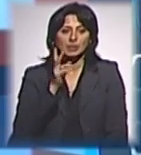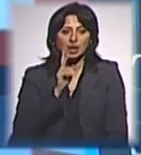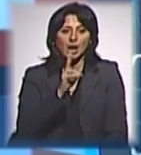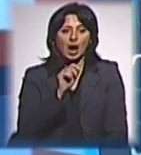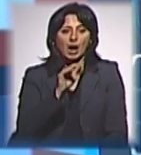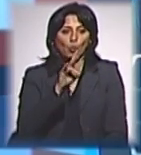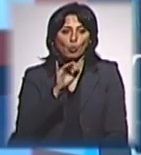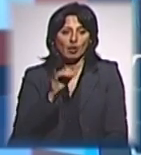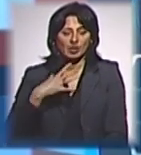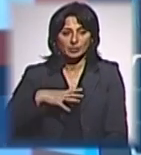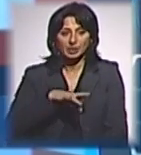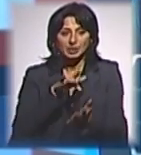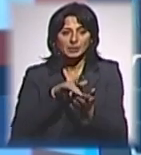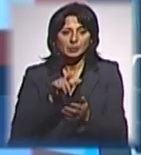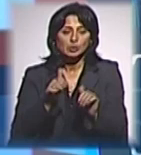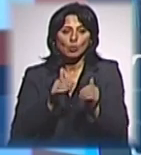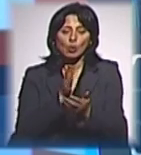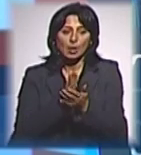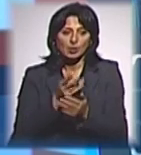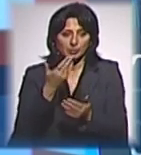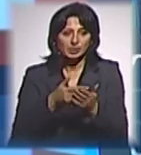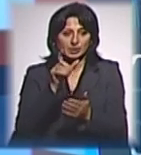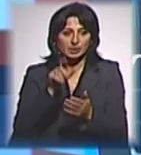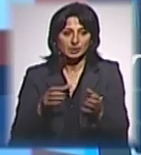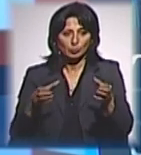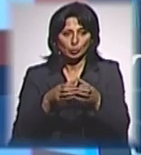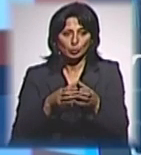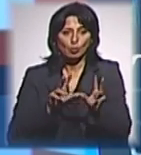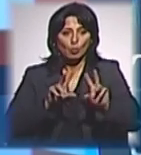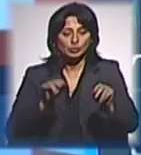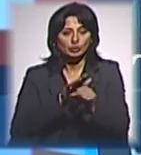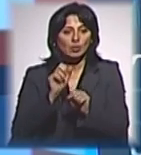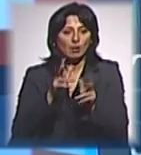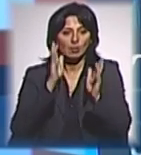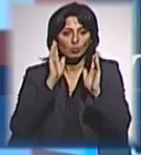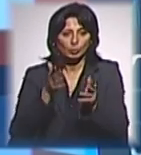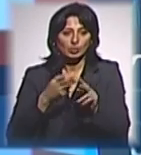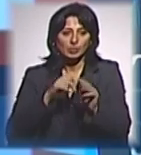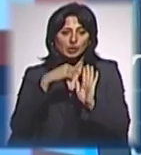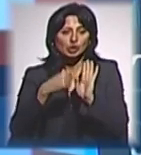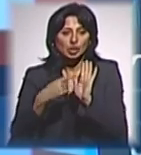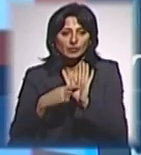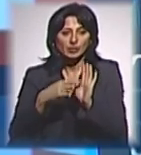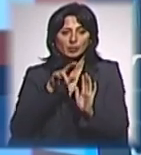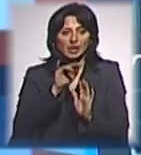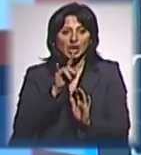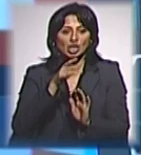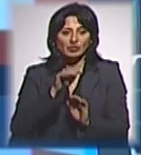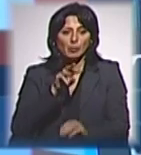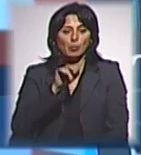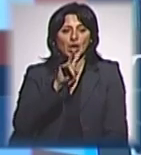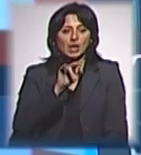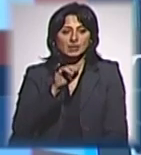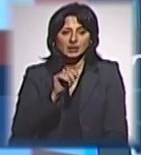კანდიდატი კახა კუკავა თბილისელებს და როგორ აპირებს ის ეს ბლოკი დანაპირების შესრულებას. ამ და სხვა კითხვებზე ფიქრია ჩიხრაძე,